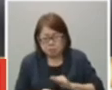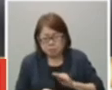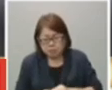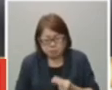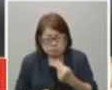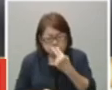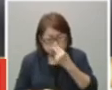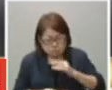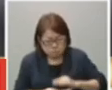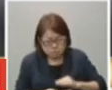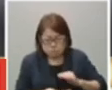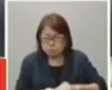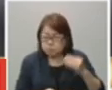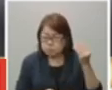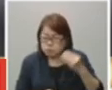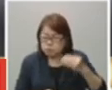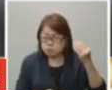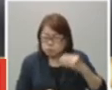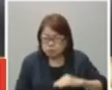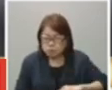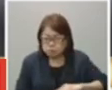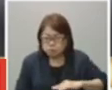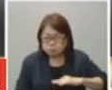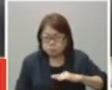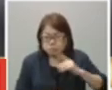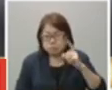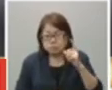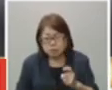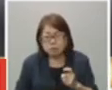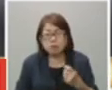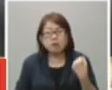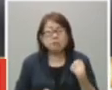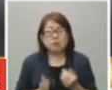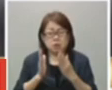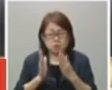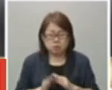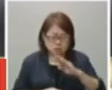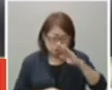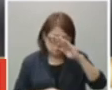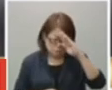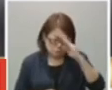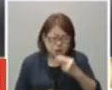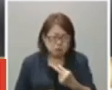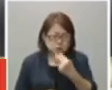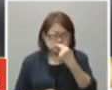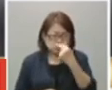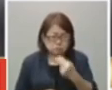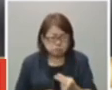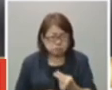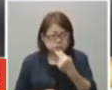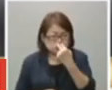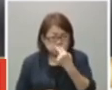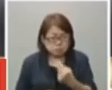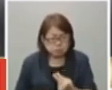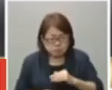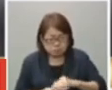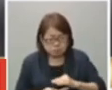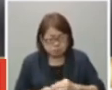ยทำให้ปริมาณผู้ป่วยและผู้เสียชีวิตที่เพิ่มขึ้นจากการสูดดมฝุ่นพิษสูง